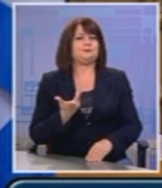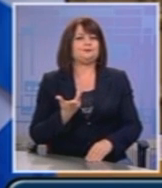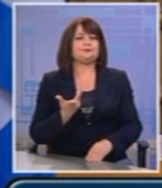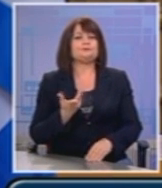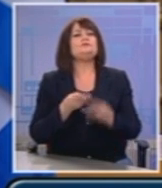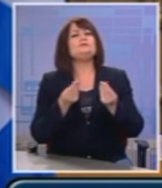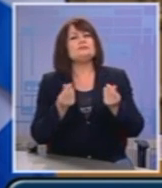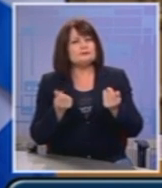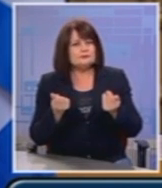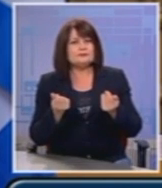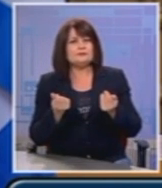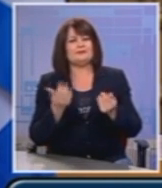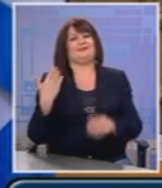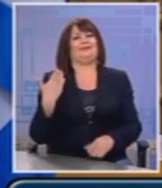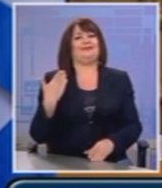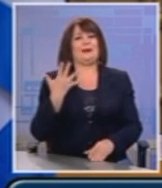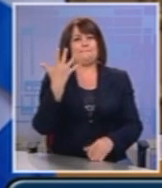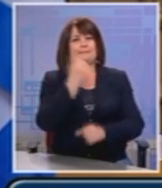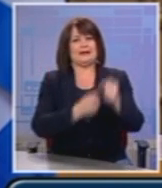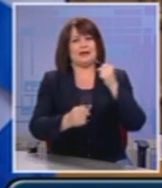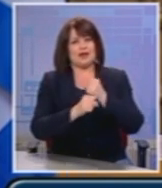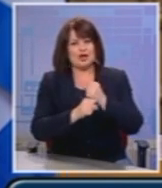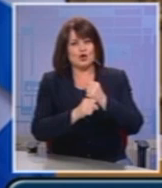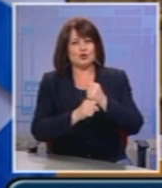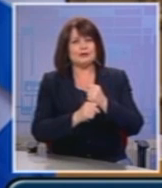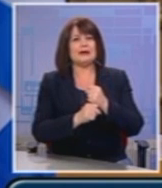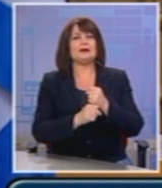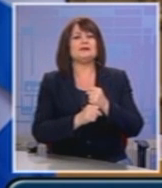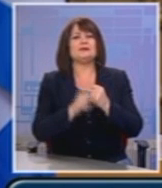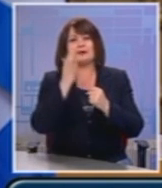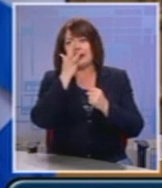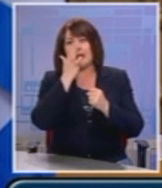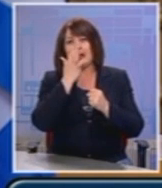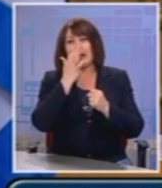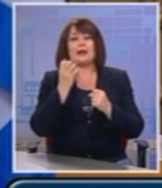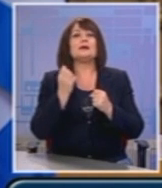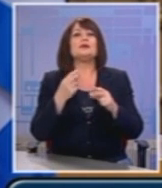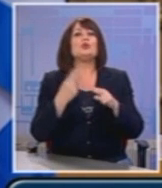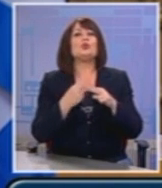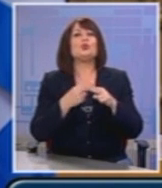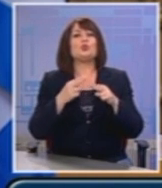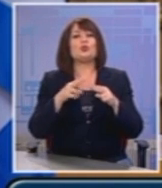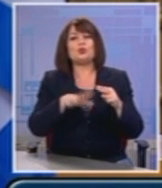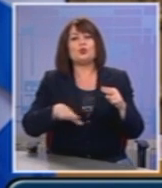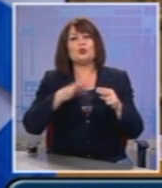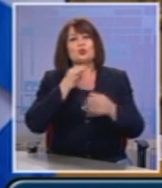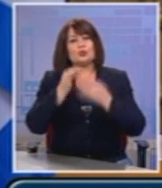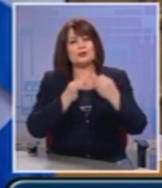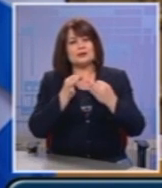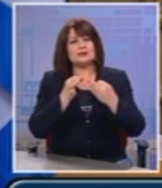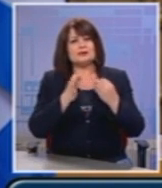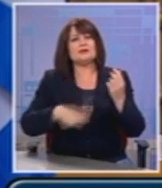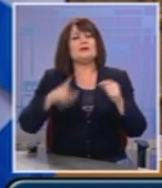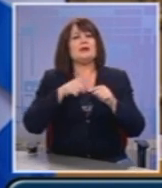έναν τρόπο σε αυτά τα τελευταία 5 χρόνια η ο κυρίαρχος λόγος πέτυχε να